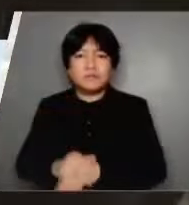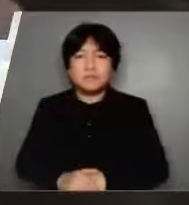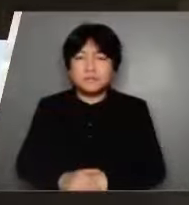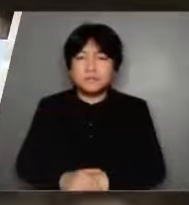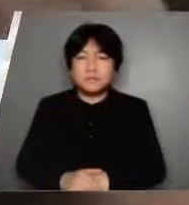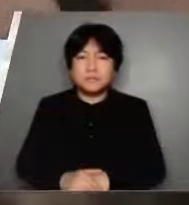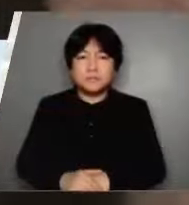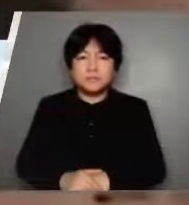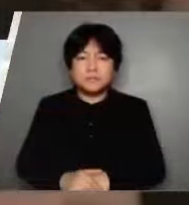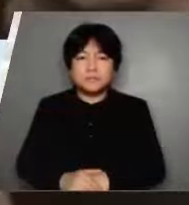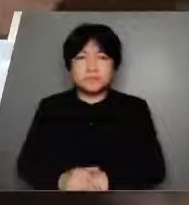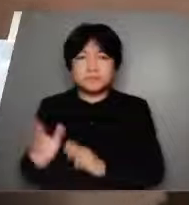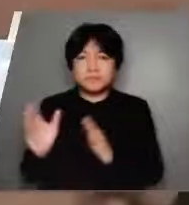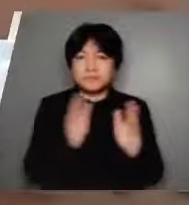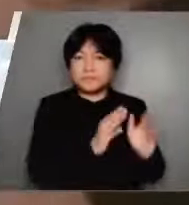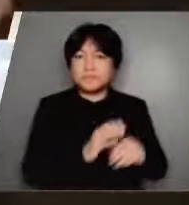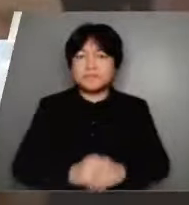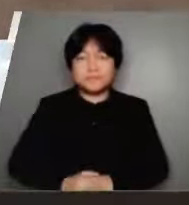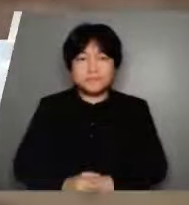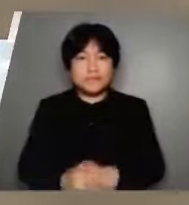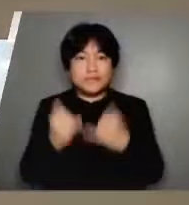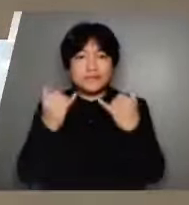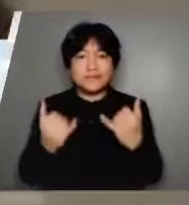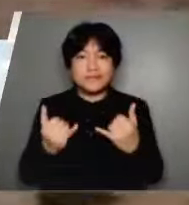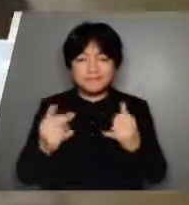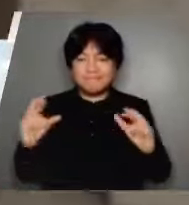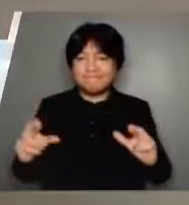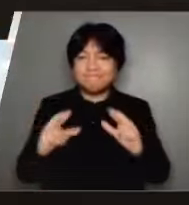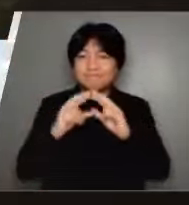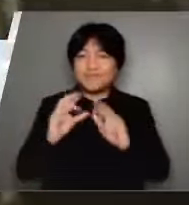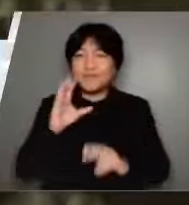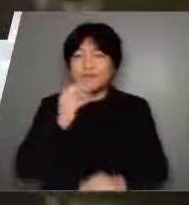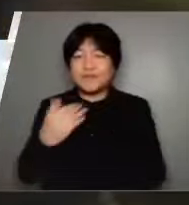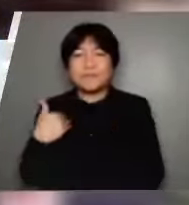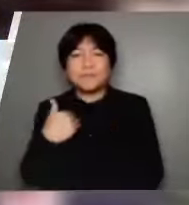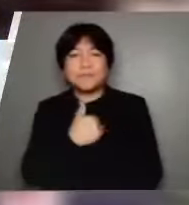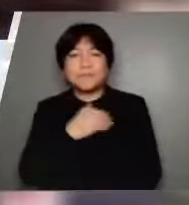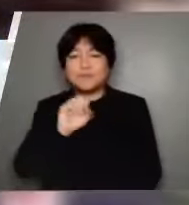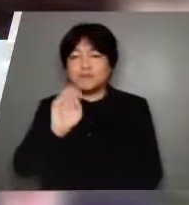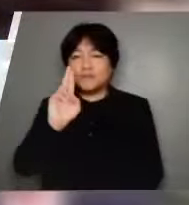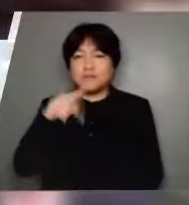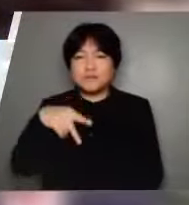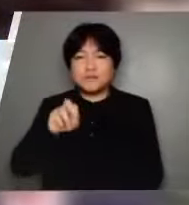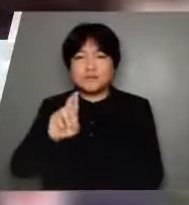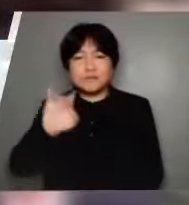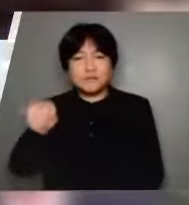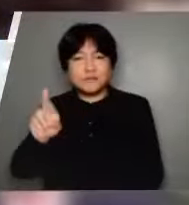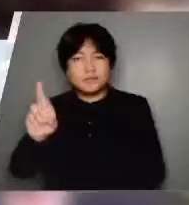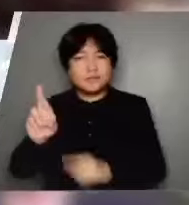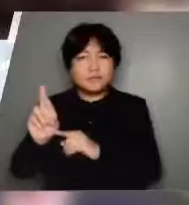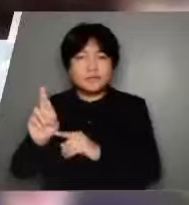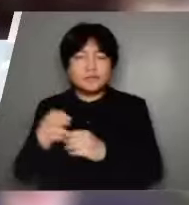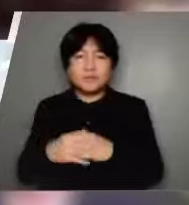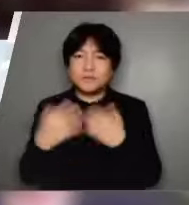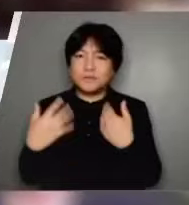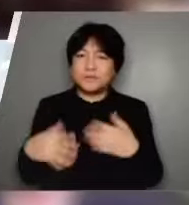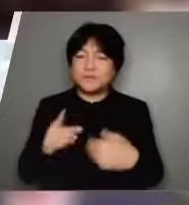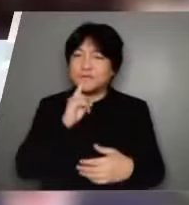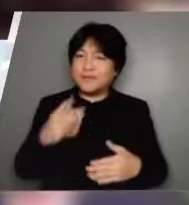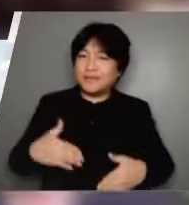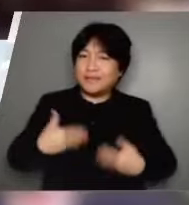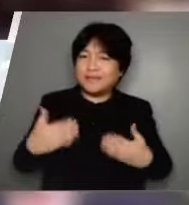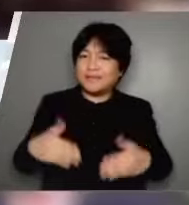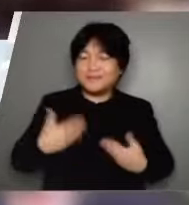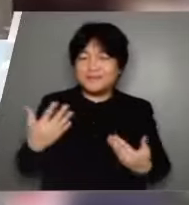decade, finally, reunited ang members ng Super Junior. Super duper happy at emotional